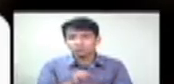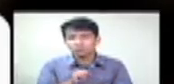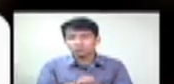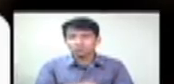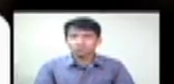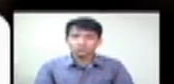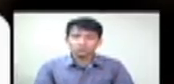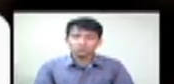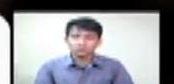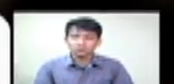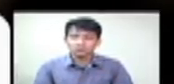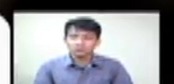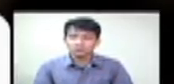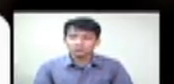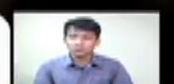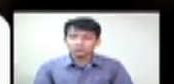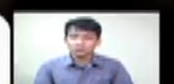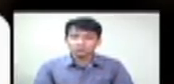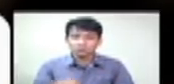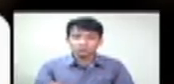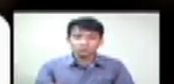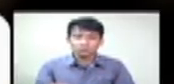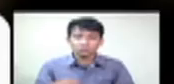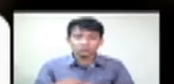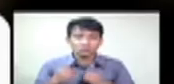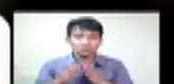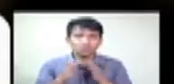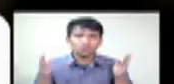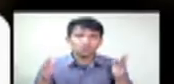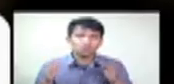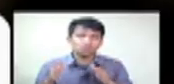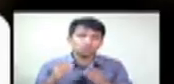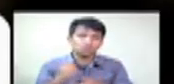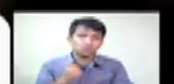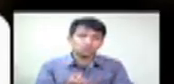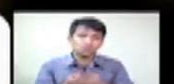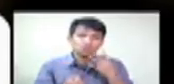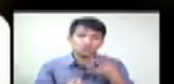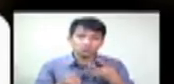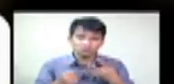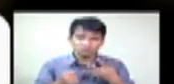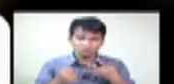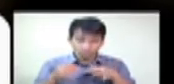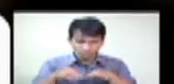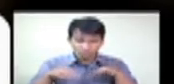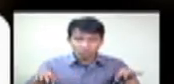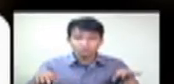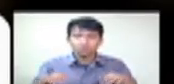Ang trabaho namin sir, dito sa bahay, malaki kasi itong bahay sir, apat na palapag do sir.